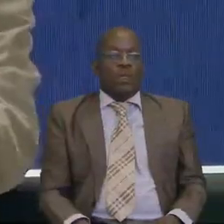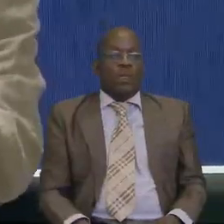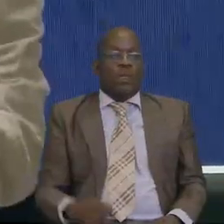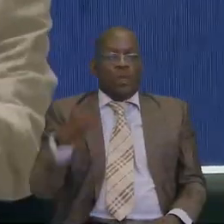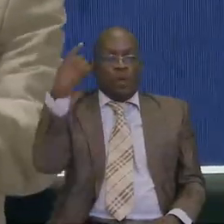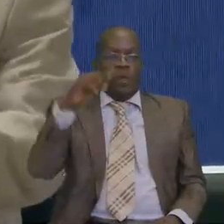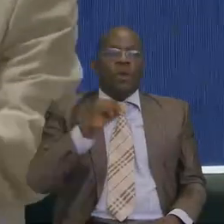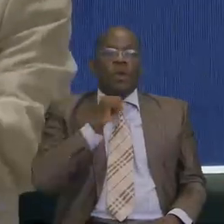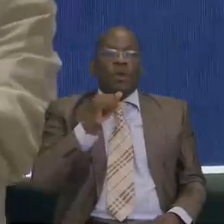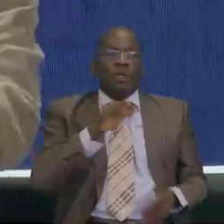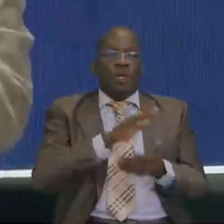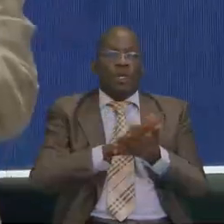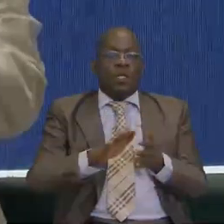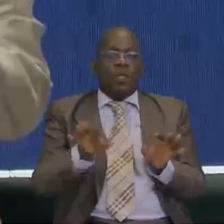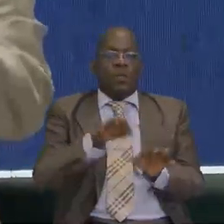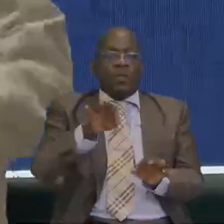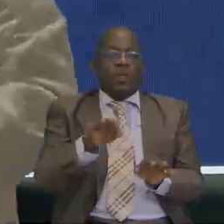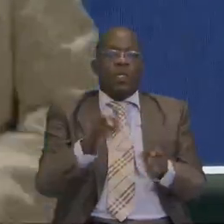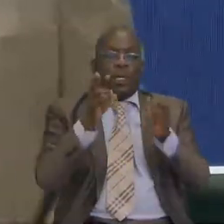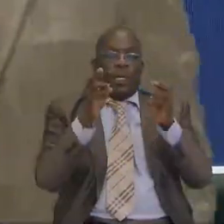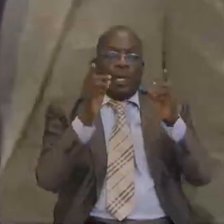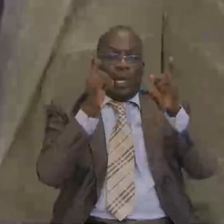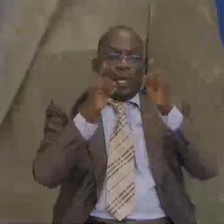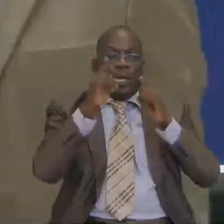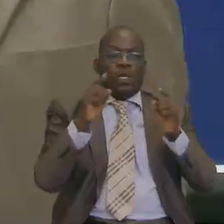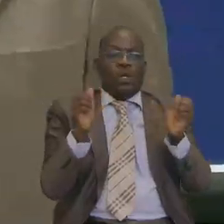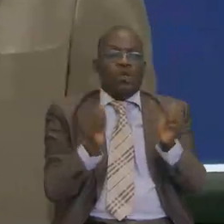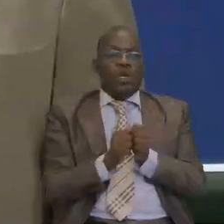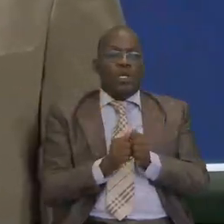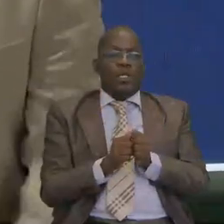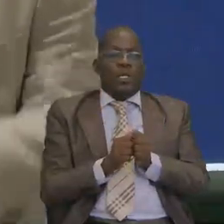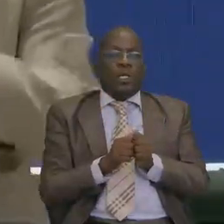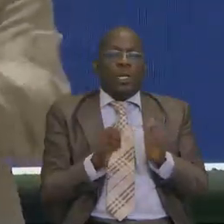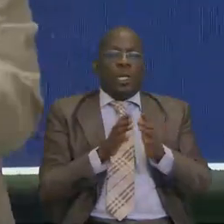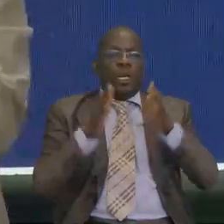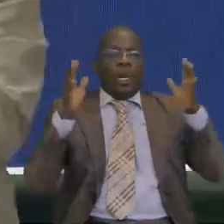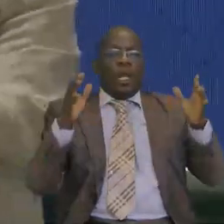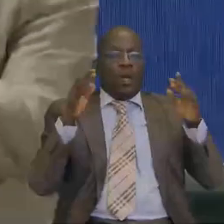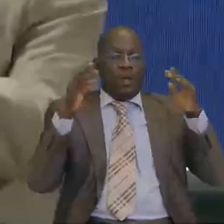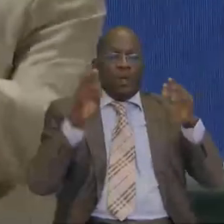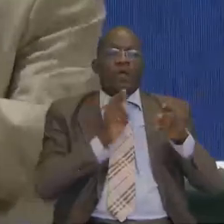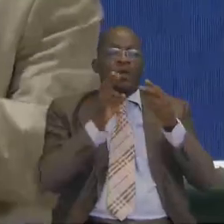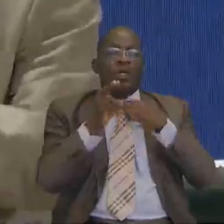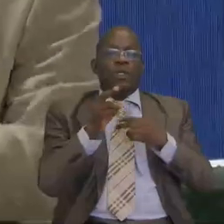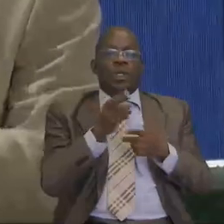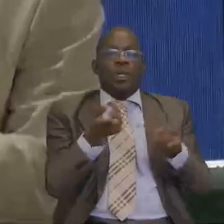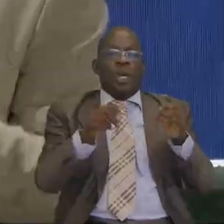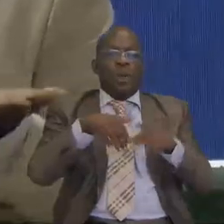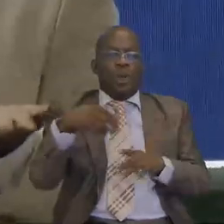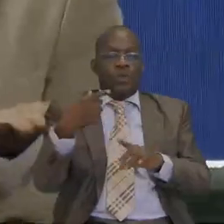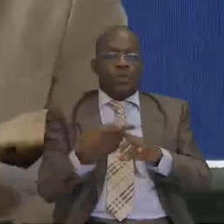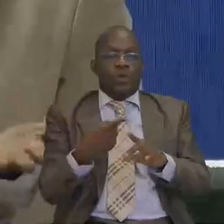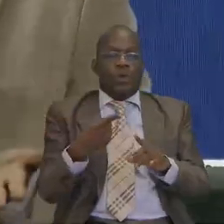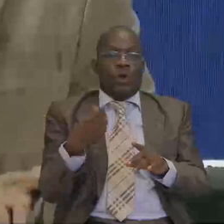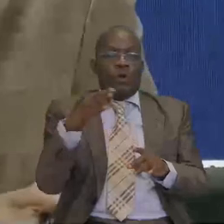car des esprits impurs sortirent de plusieurs démoniaques en poussant de grands cris, et beaucoup de